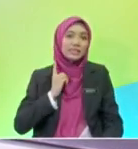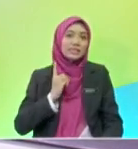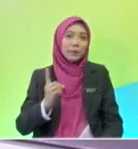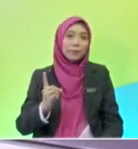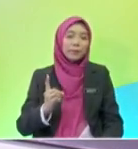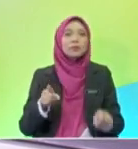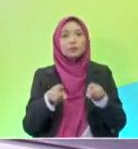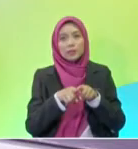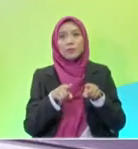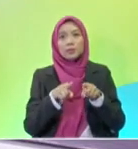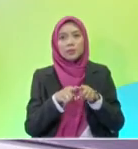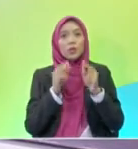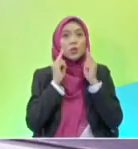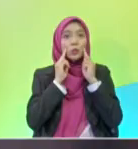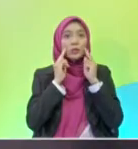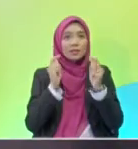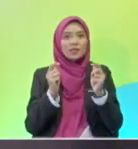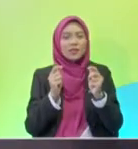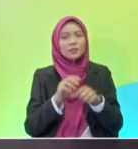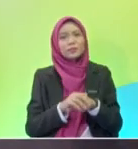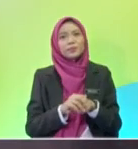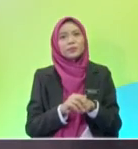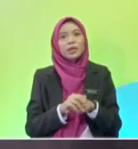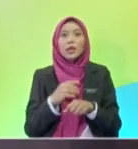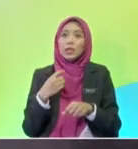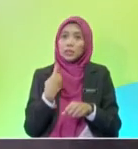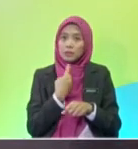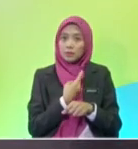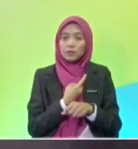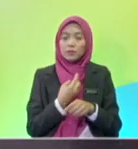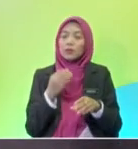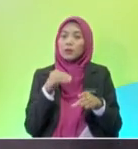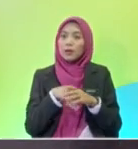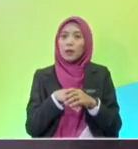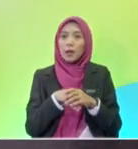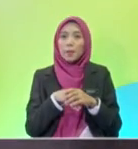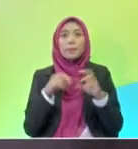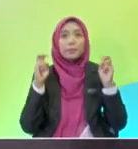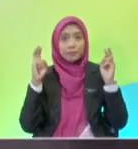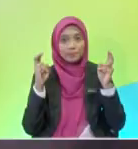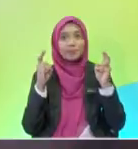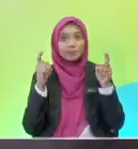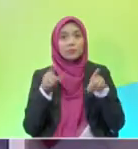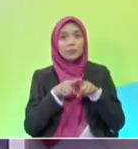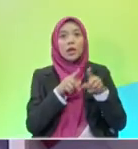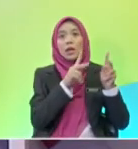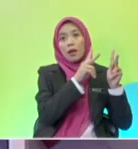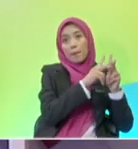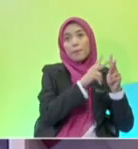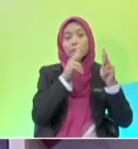Ustadzah Amira Ismail kita masih dengan topik kita yang sama yaitu kampung ku damai